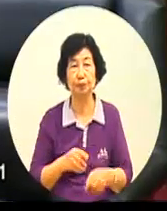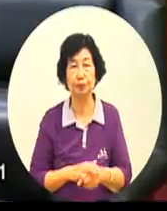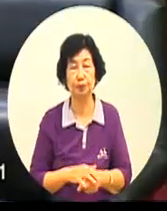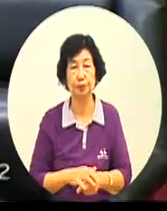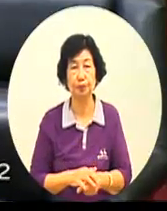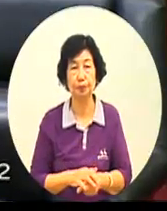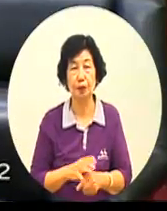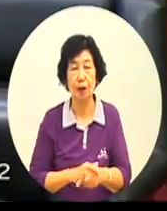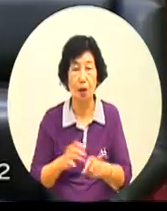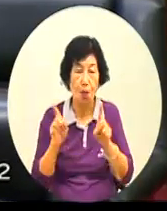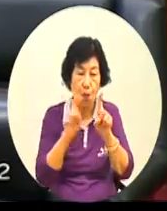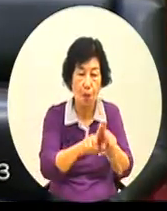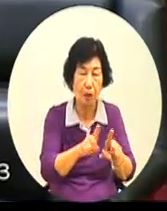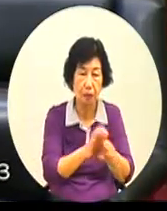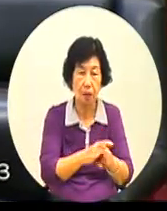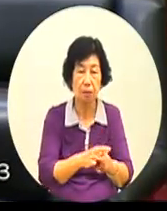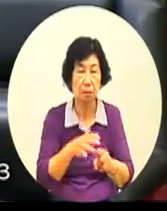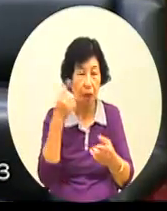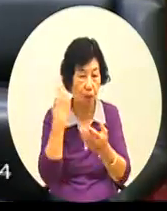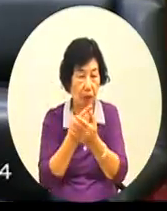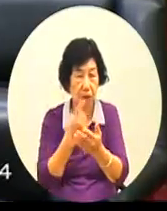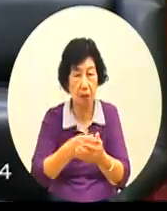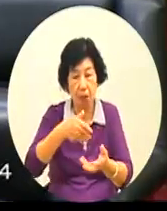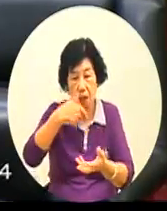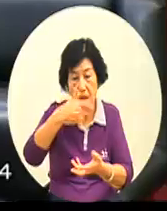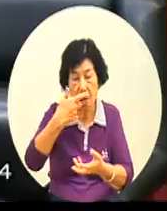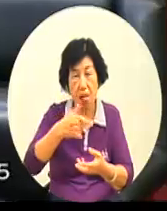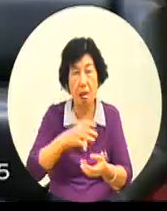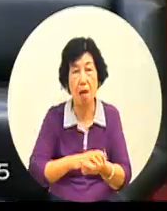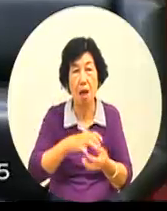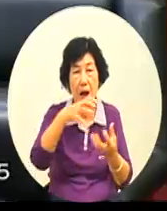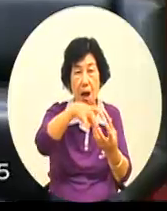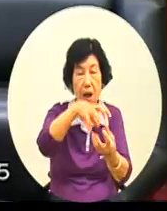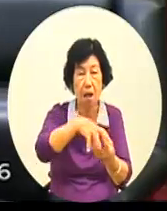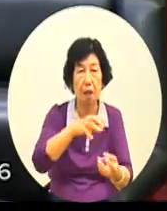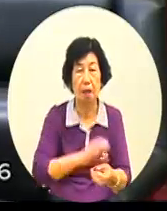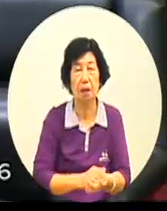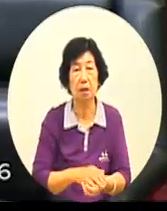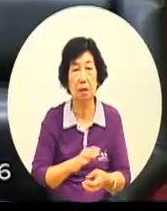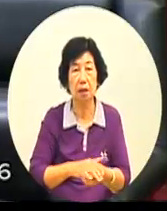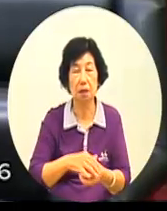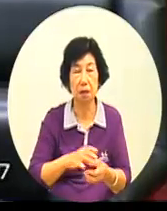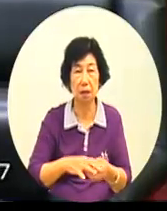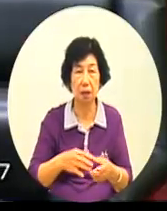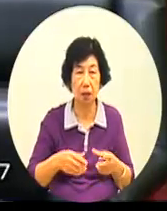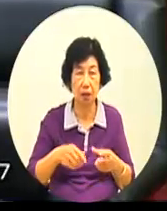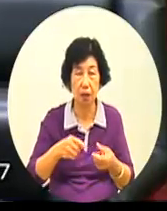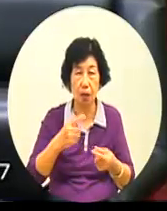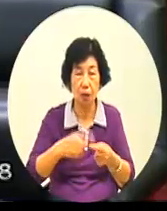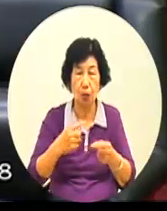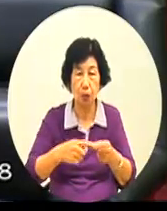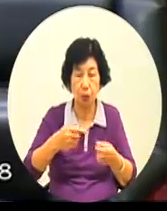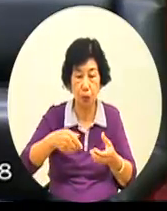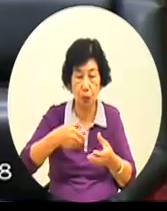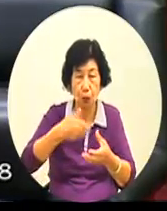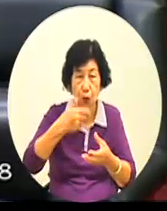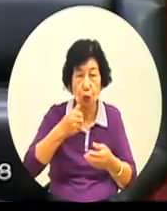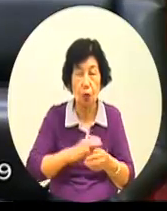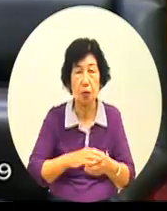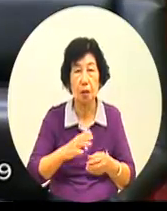陪他们去吃饭的时候，那种每天吃的是咸稀饭，每天吃的是罐头面